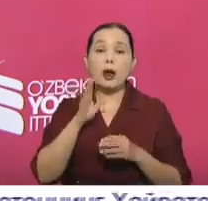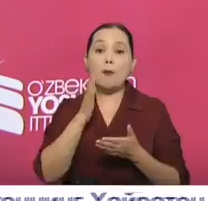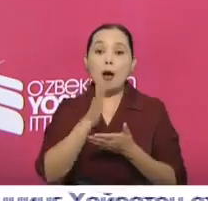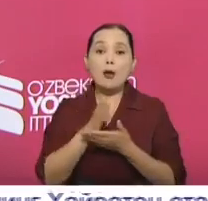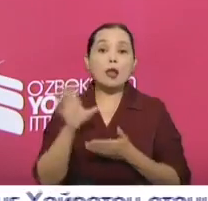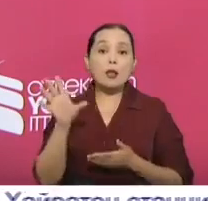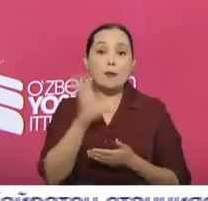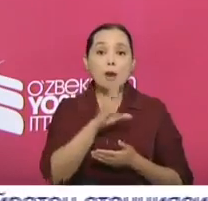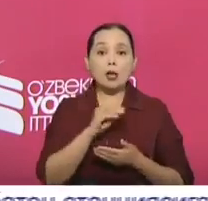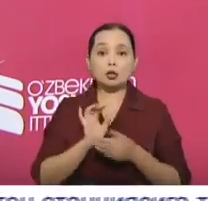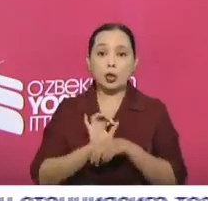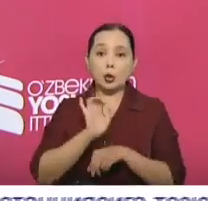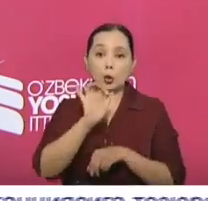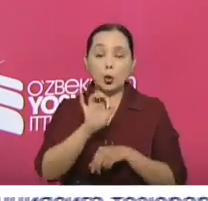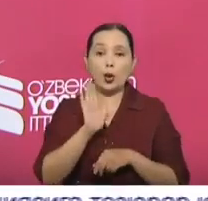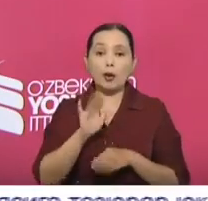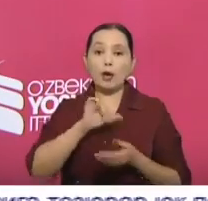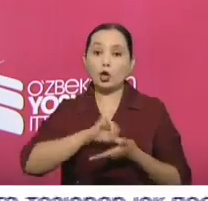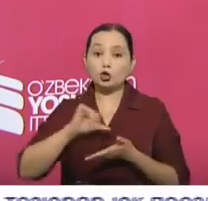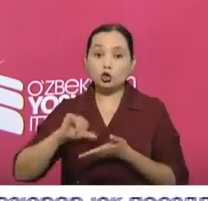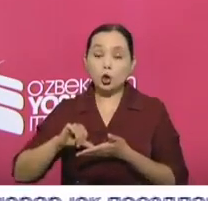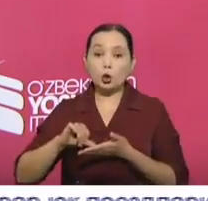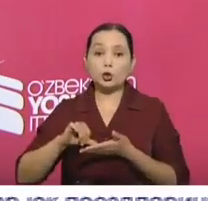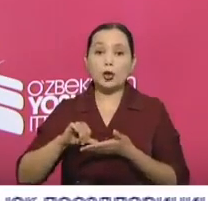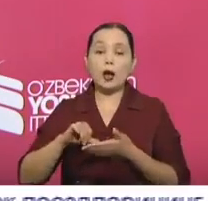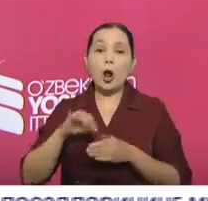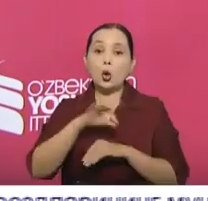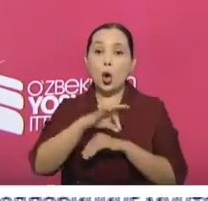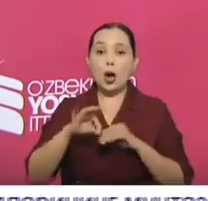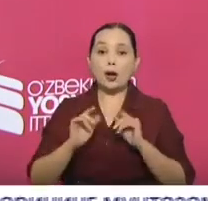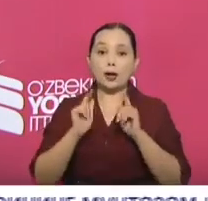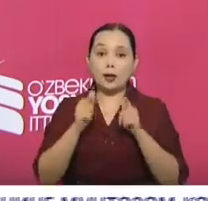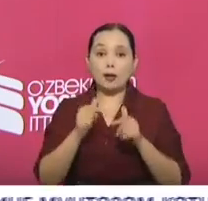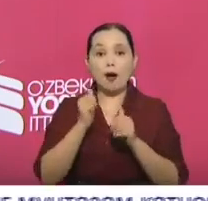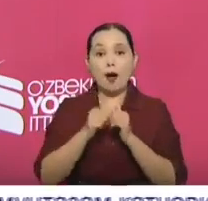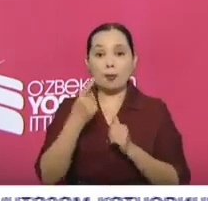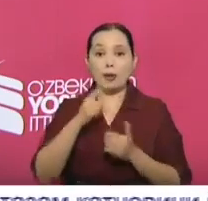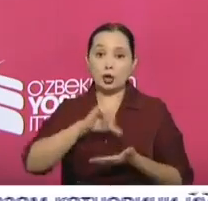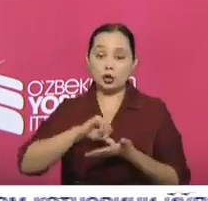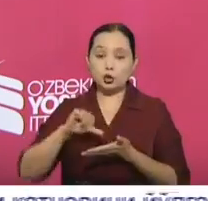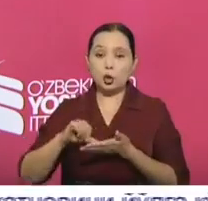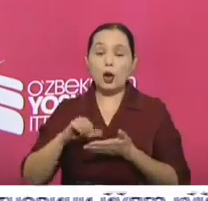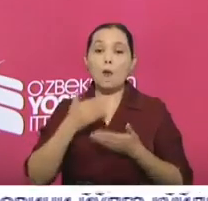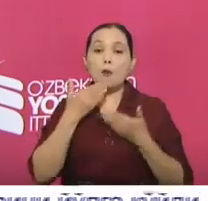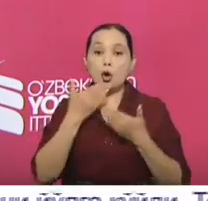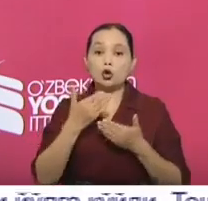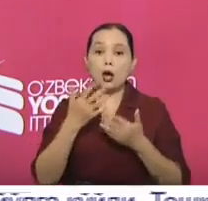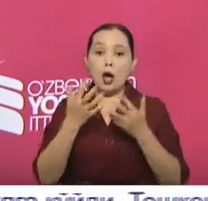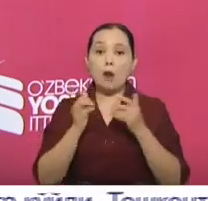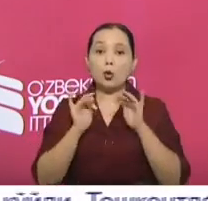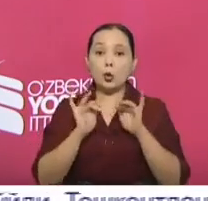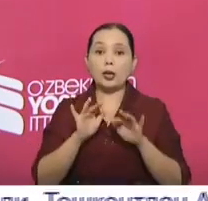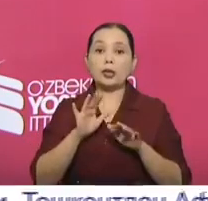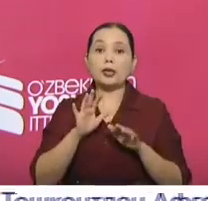barchani yo'llagan ishtirokchilarning loyihalari kelib tushgan va har bir ishtirokchiga murojaatingiz qabul